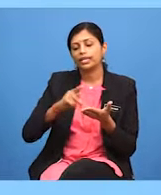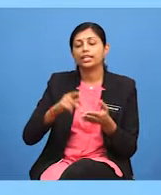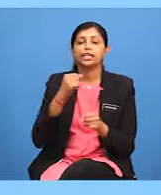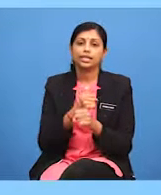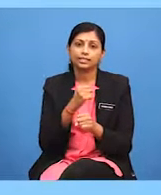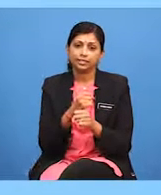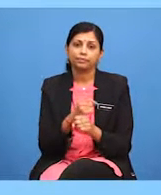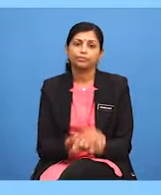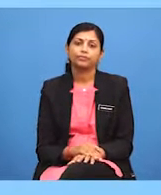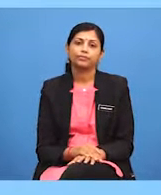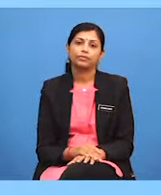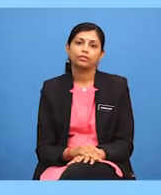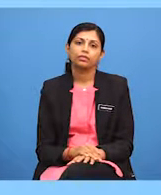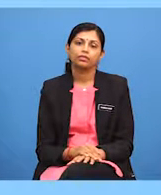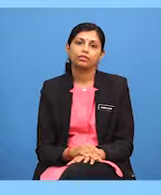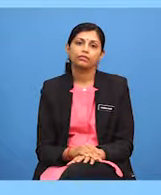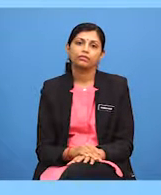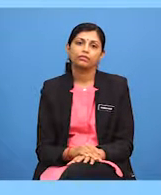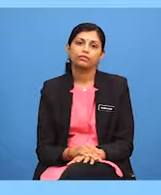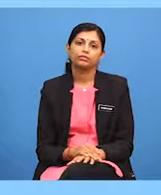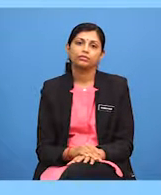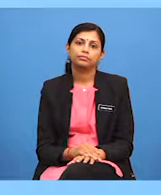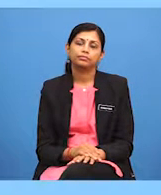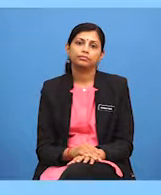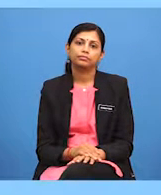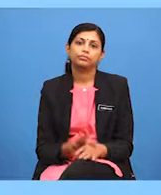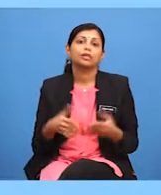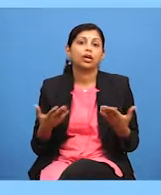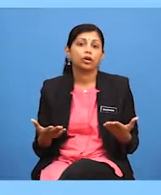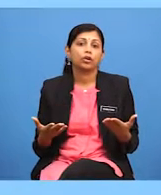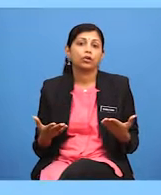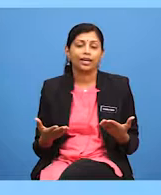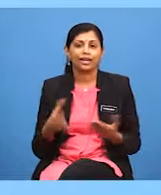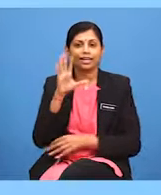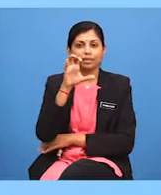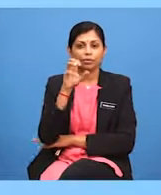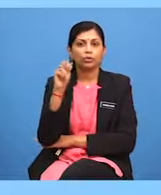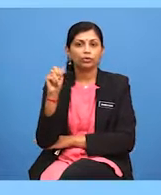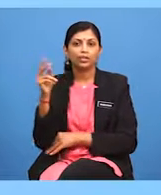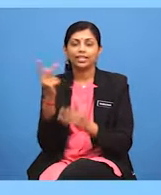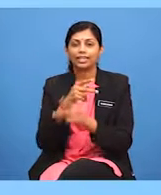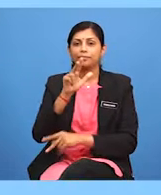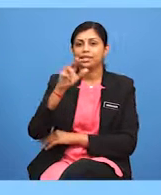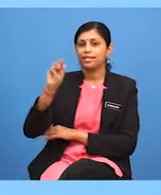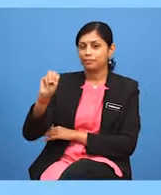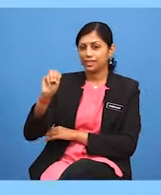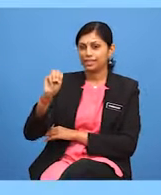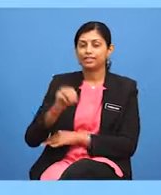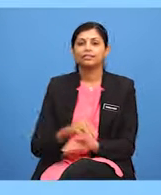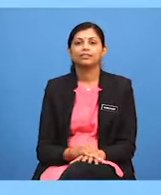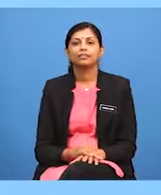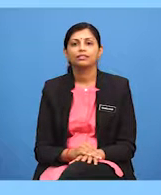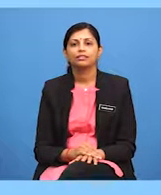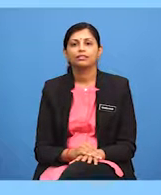dahulu. Kerja yang dilakukan ialah 50 Newton darab 3